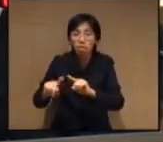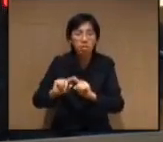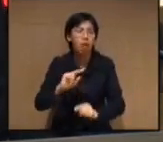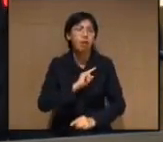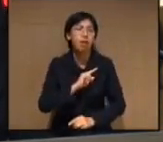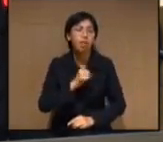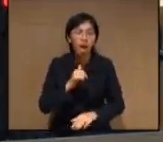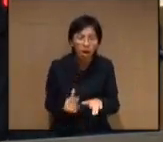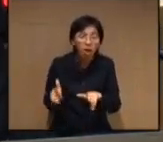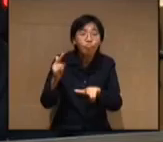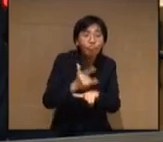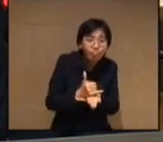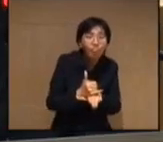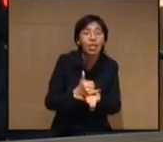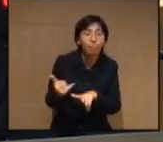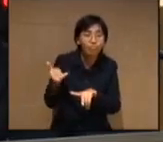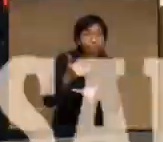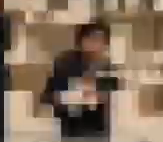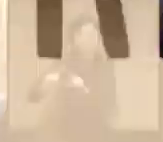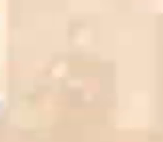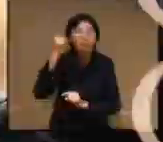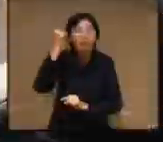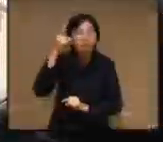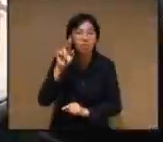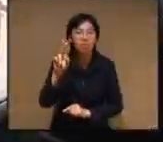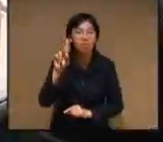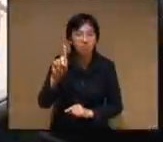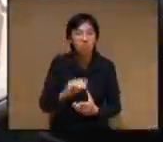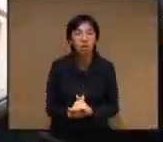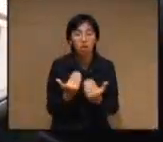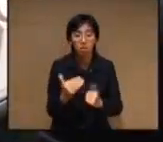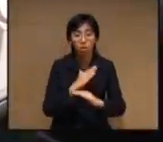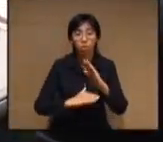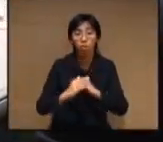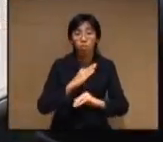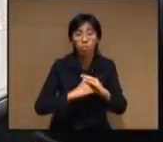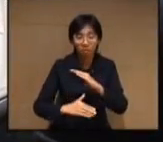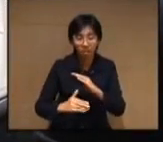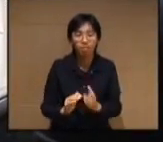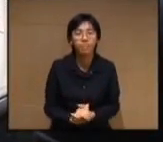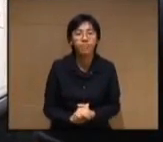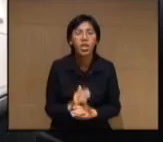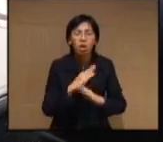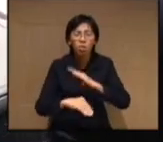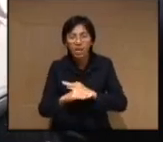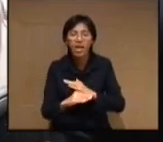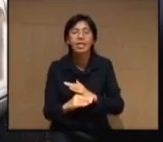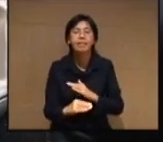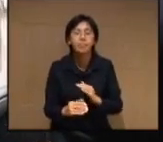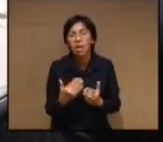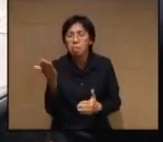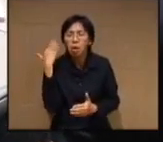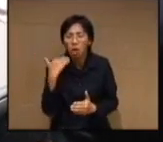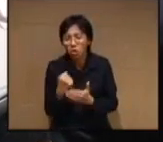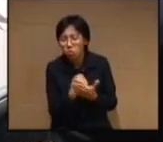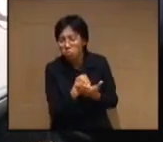เครื่องบิน ไปทำงานสามารถพัฒนาตัเองได้คือพพการเองก็ถูก เปนทรรพยากรทถูกท ๆ